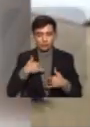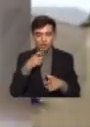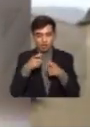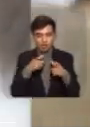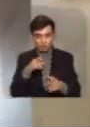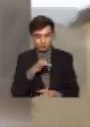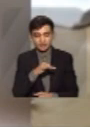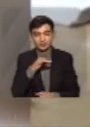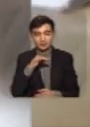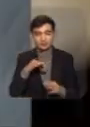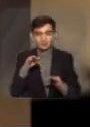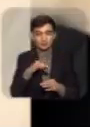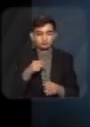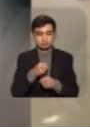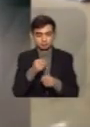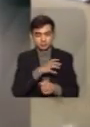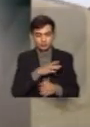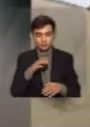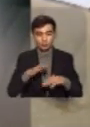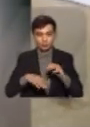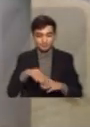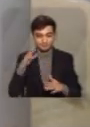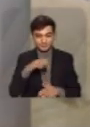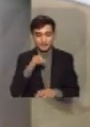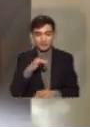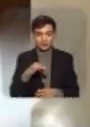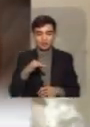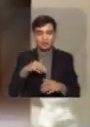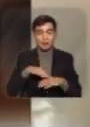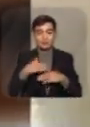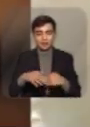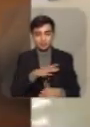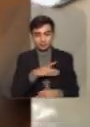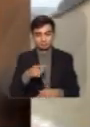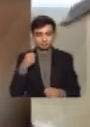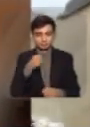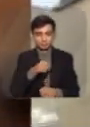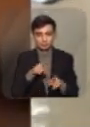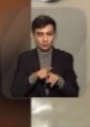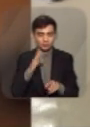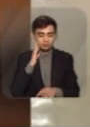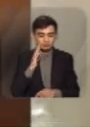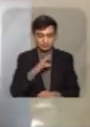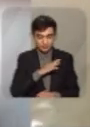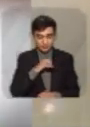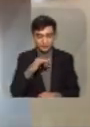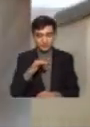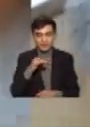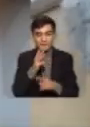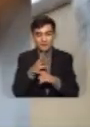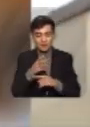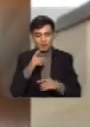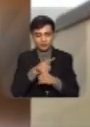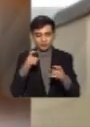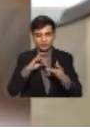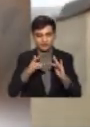самое главное, распускает руки. За опоздание на урок преподаватель отвесил подростку подзатыльник. Это видео стало вирусным